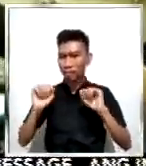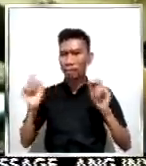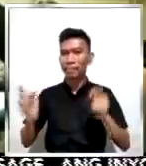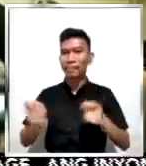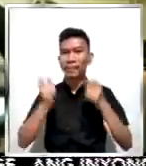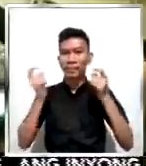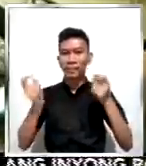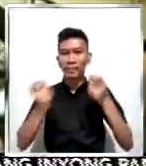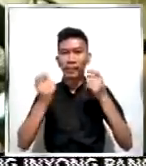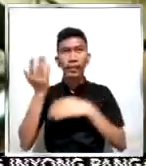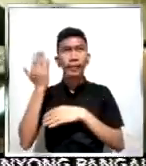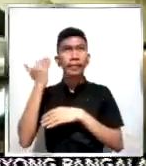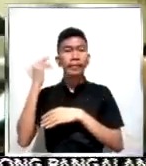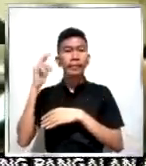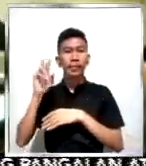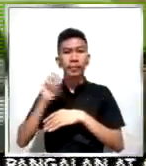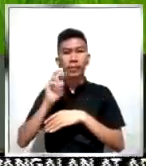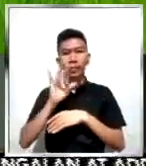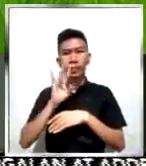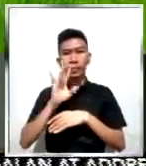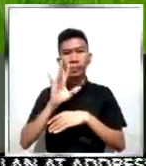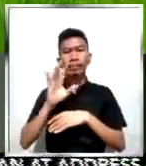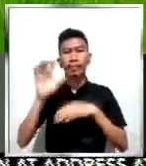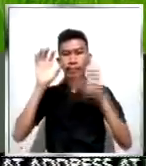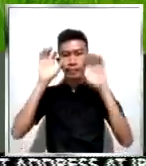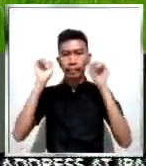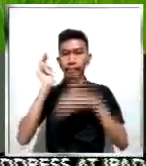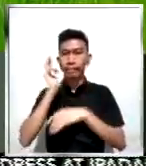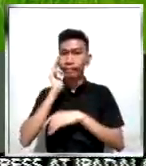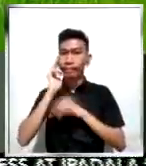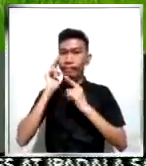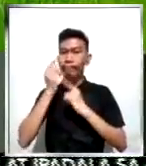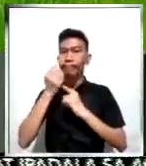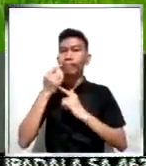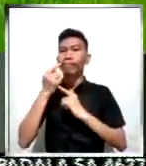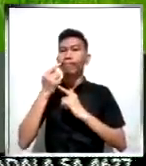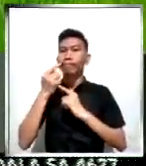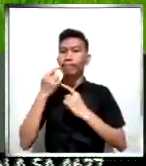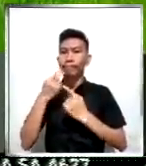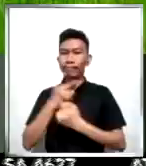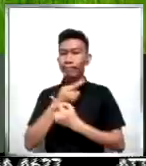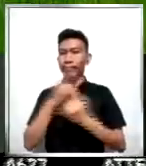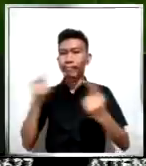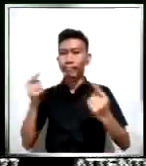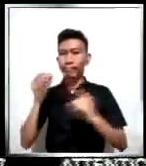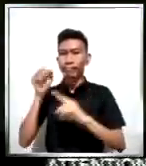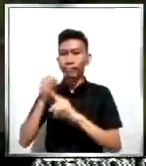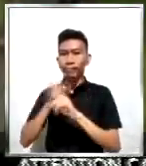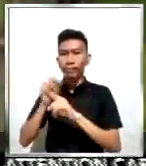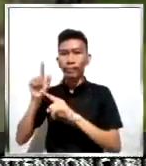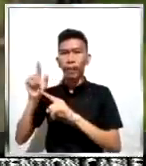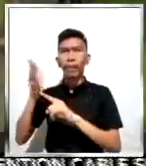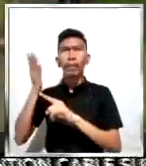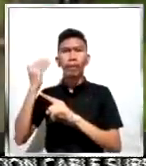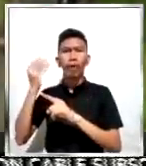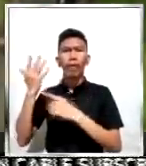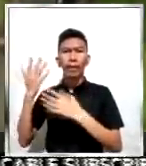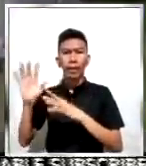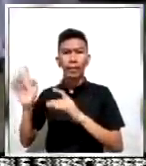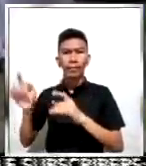2017, idineklara ni Pangulong Duterte na special non-working holiday ang September 11 sa Ilocos Norte.